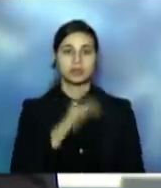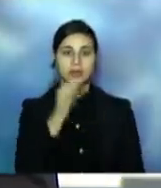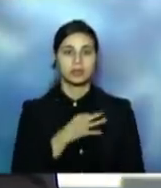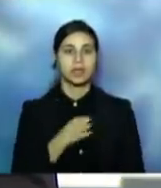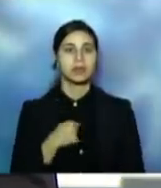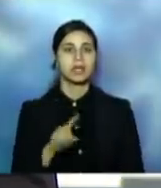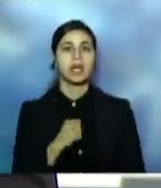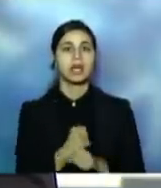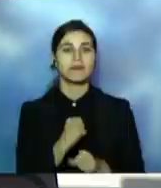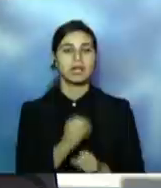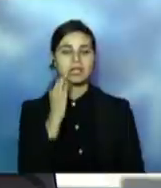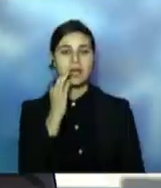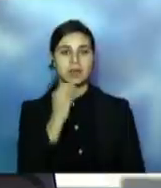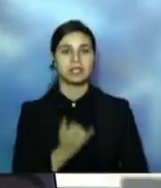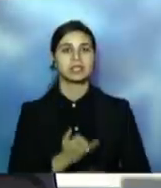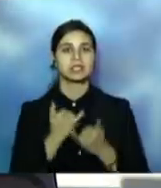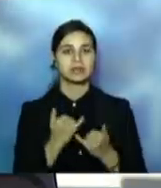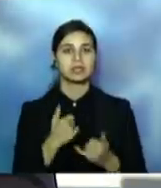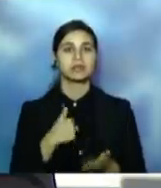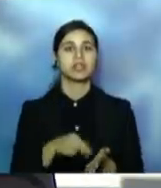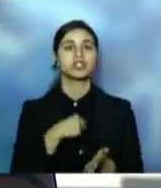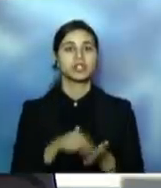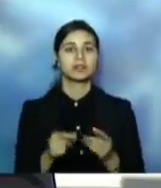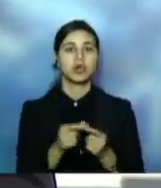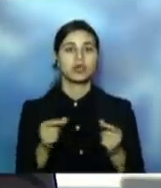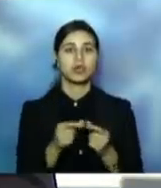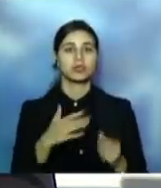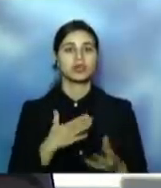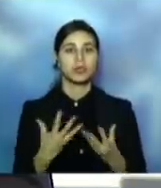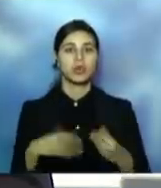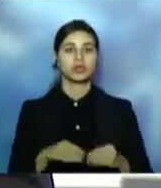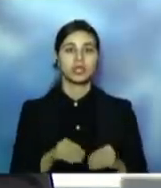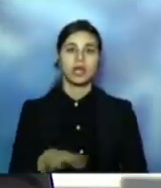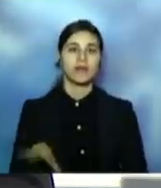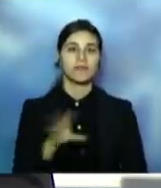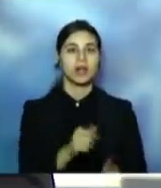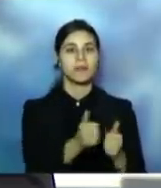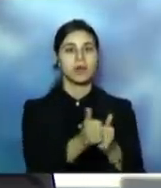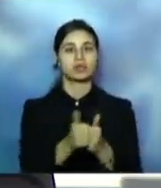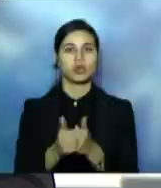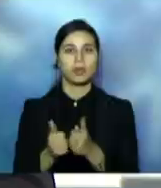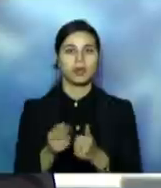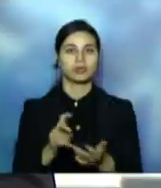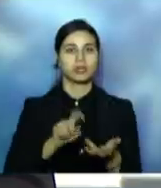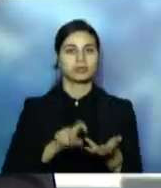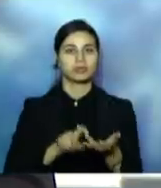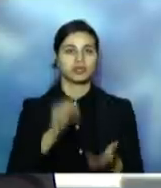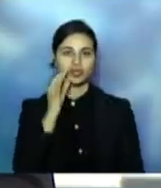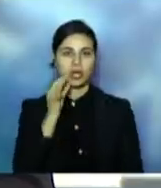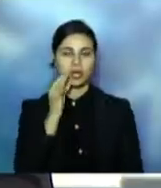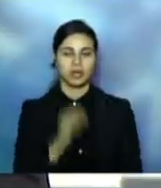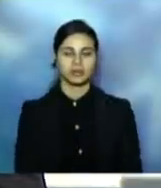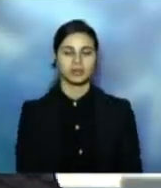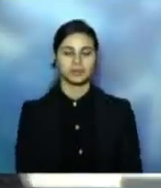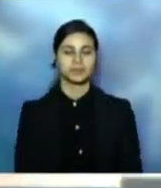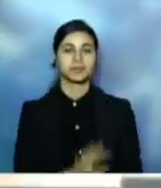რა გავაკეთო დიაბეტისთვის? მე შევიძენ გლუკომეტრს და ჩემი ოჯახის წევრებს და მეზობლებს ყველას გაუსინჯავ შაქარსო.